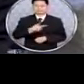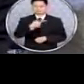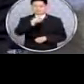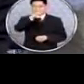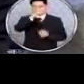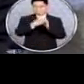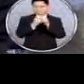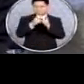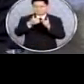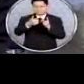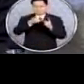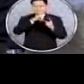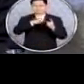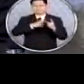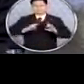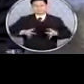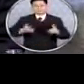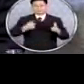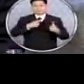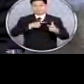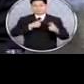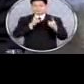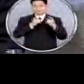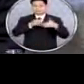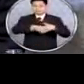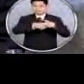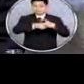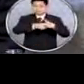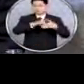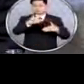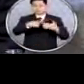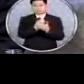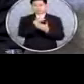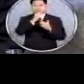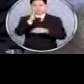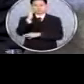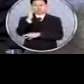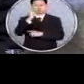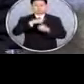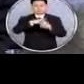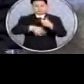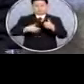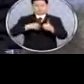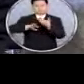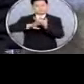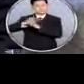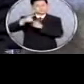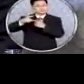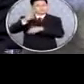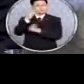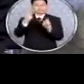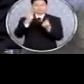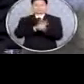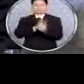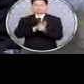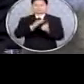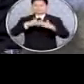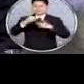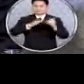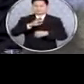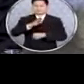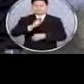国际，我们交往的对象不限于政府间的组织，也包括非政府间的组织，我们有机会能够以